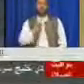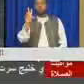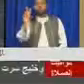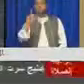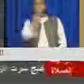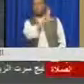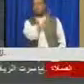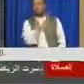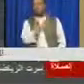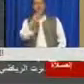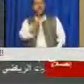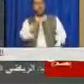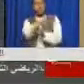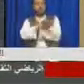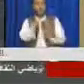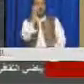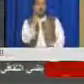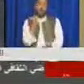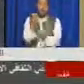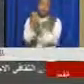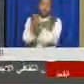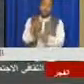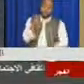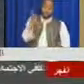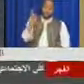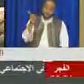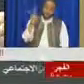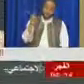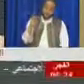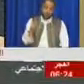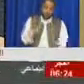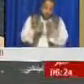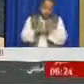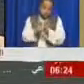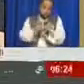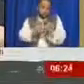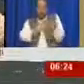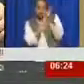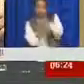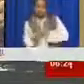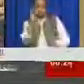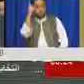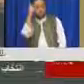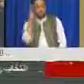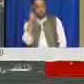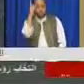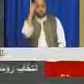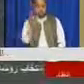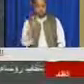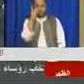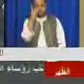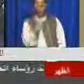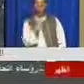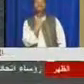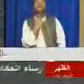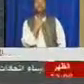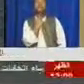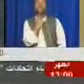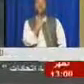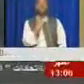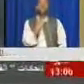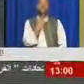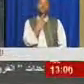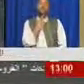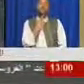البلاد والمسؤول على هذا بعد ذلك هم هؤلاء الذين يريدون ان يغيروا المنكر بالسلاح هؤلاء الذين لهم اغراض